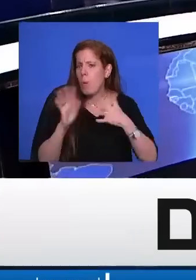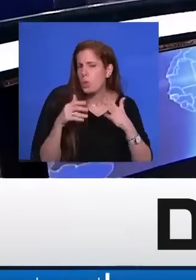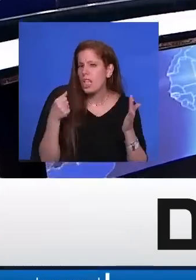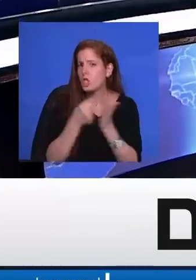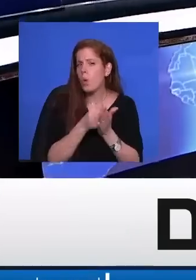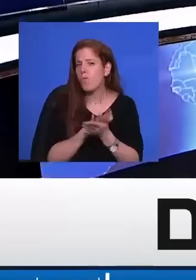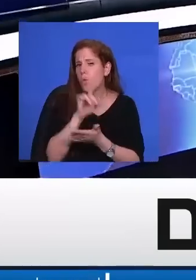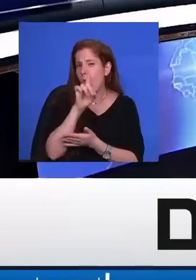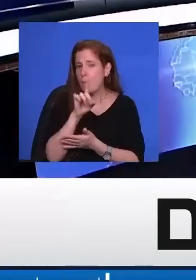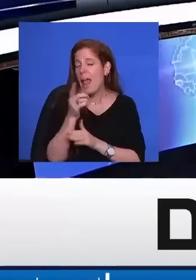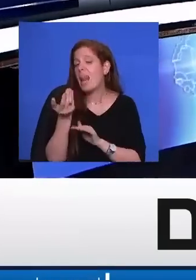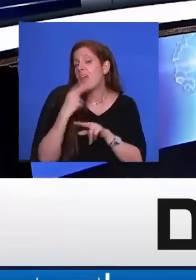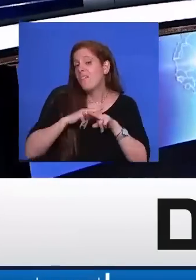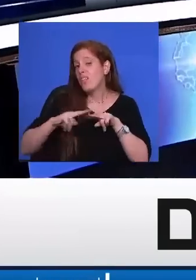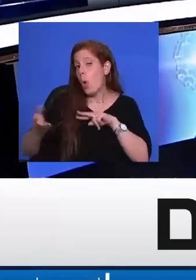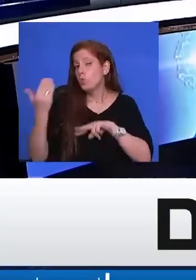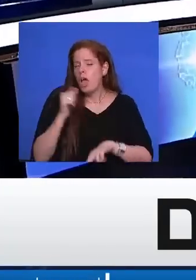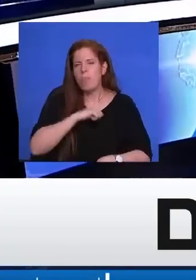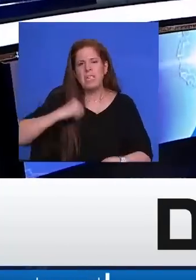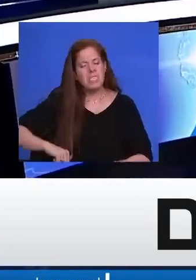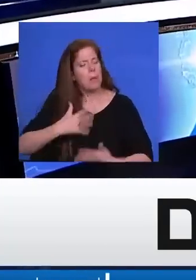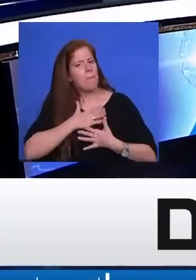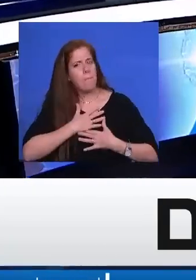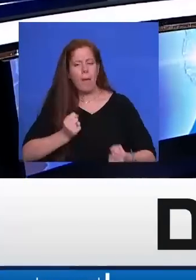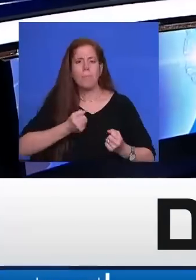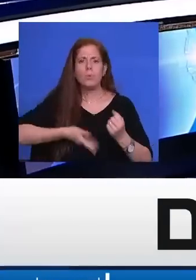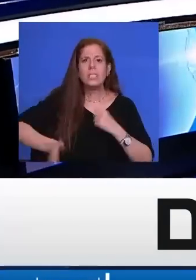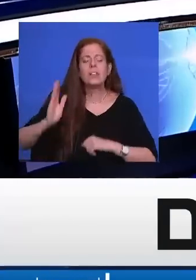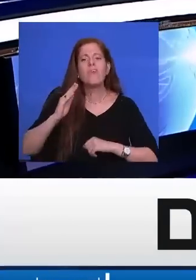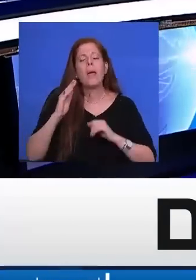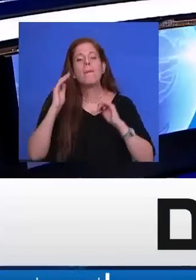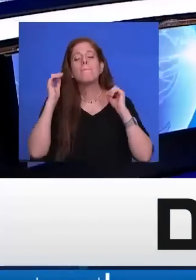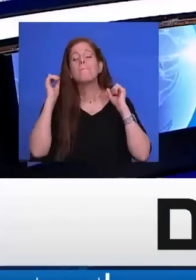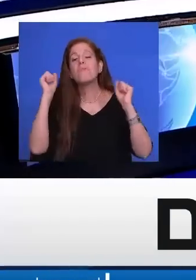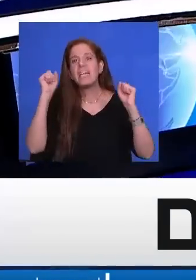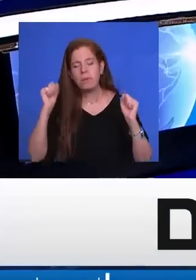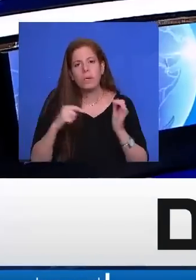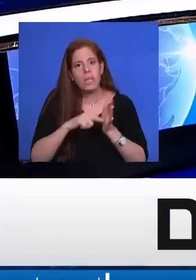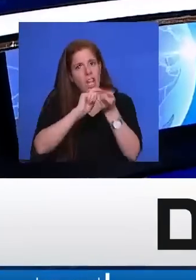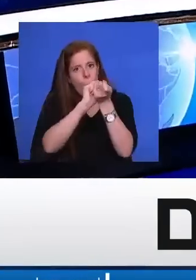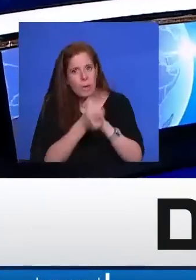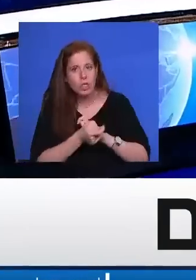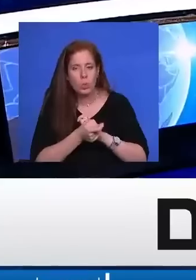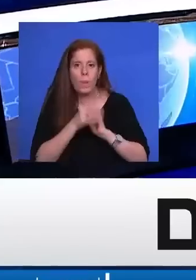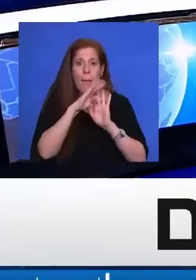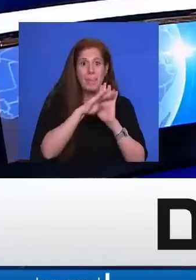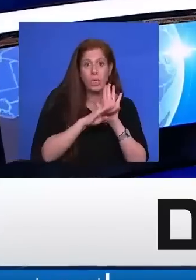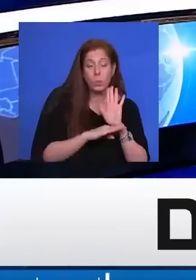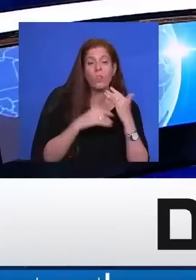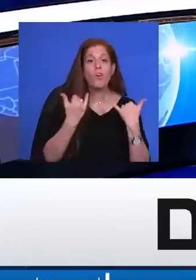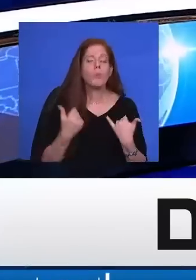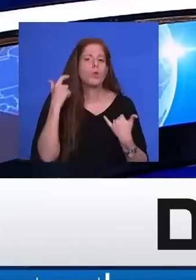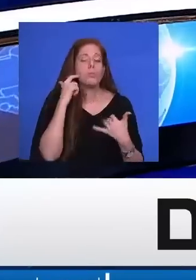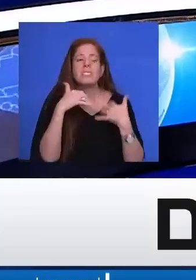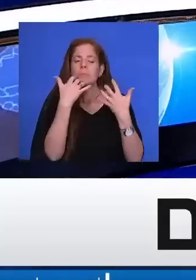לפני חודשיים, הסינים נמאס להם, יוצאים ומפגינים כדי להביא לשינוי המדיניות הזה. ואנחנו נחשפים היום לסיפור